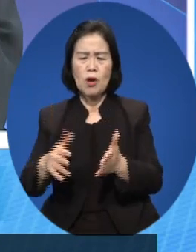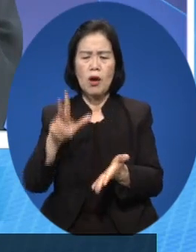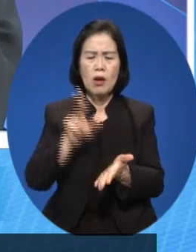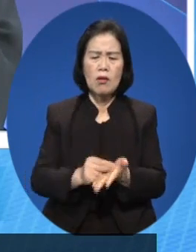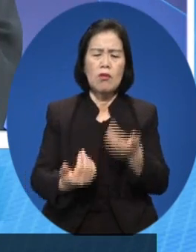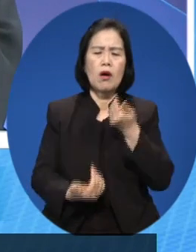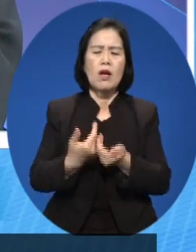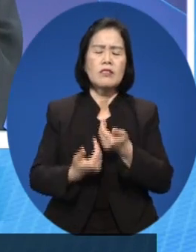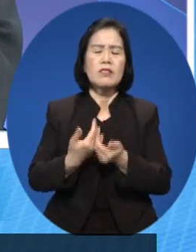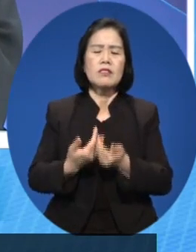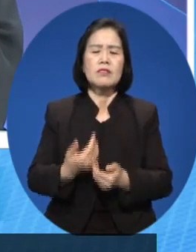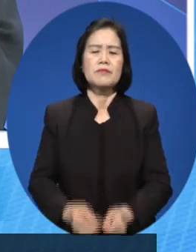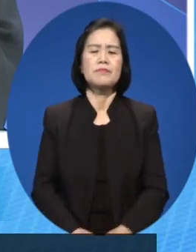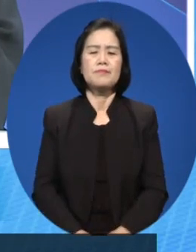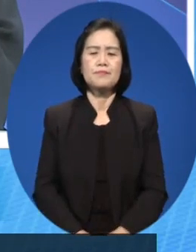상황 입니까